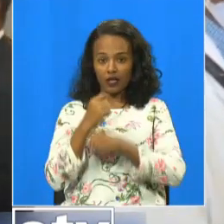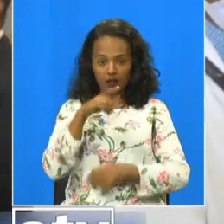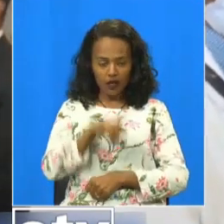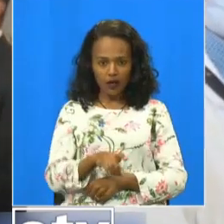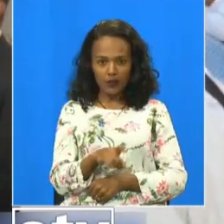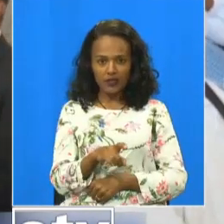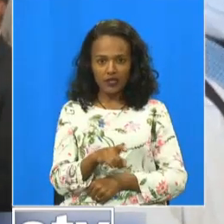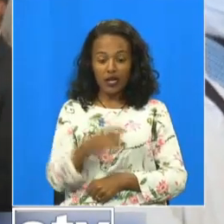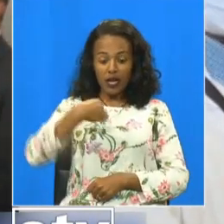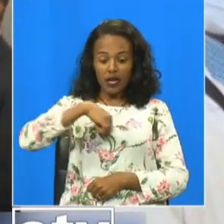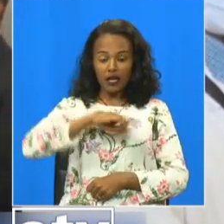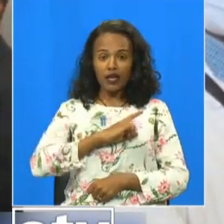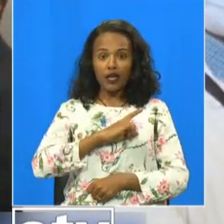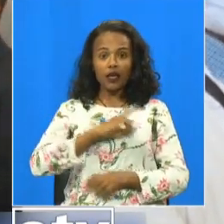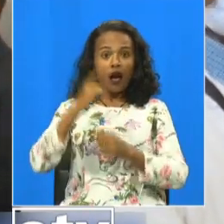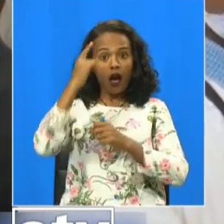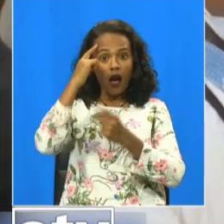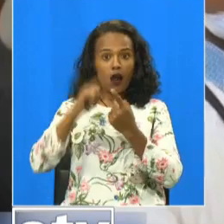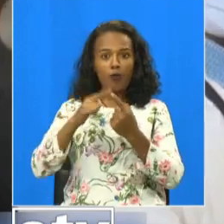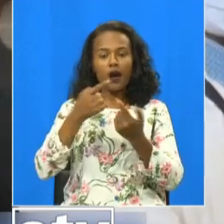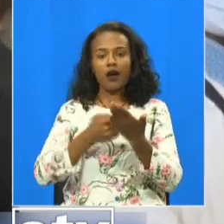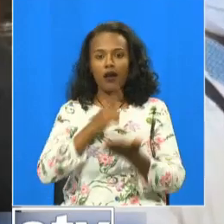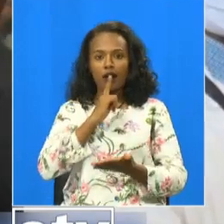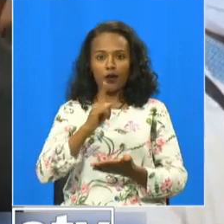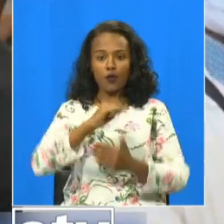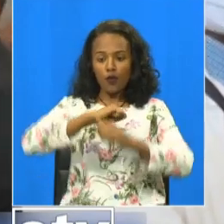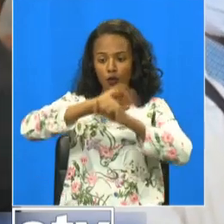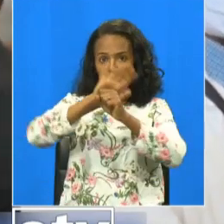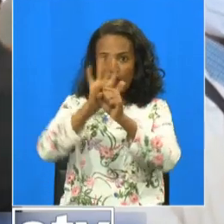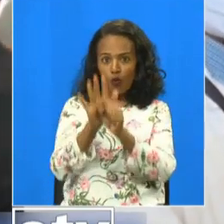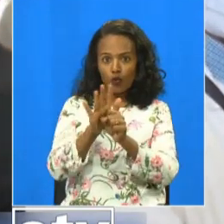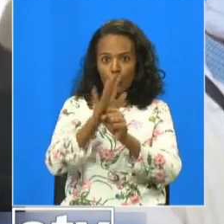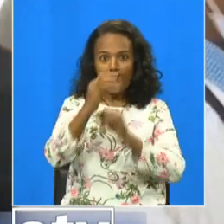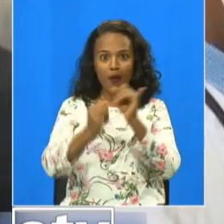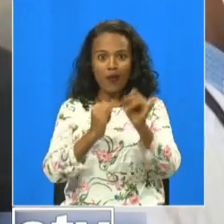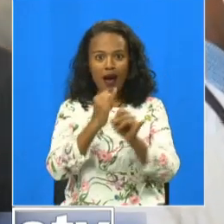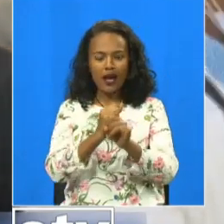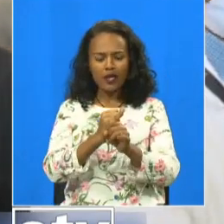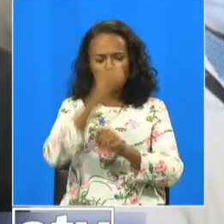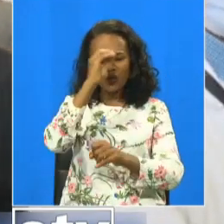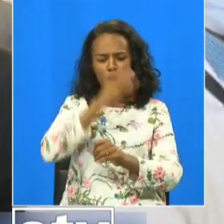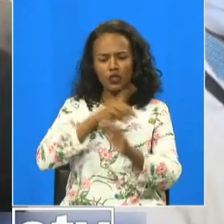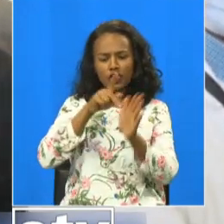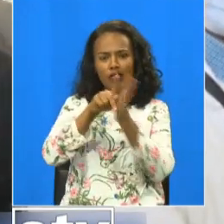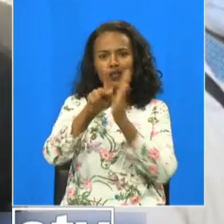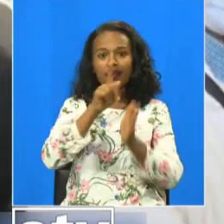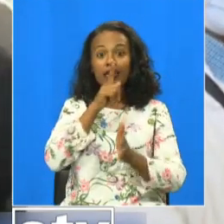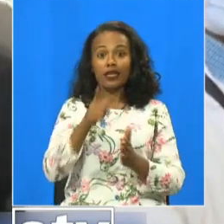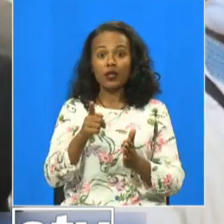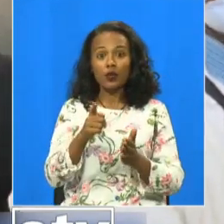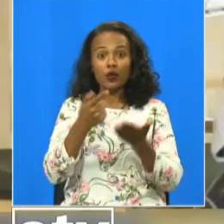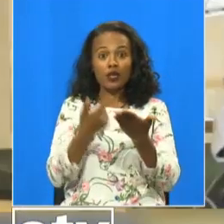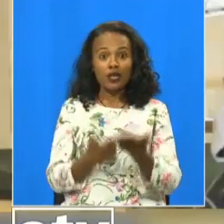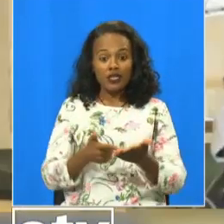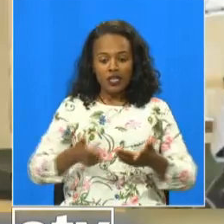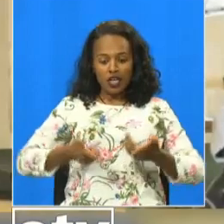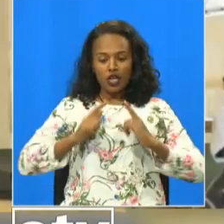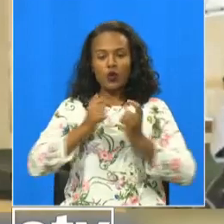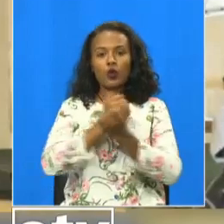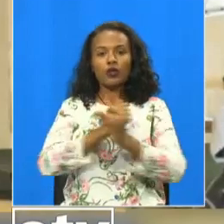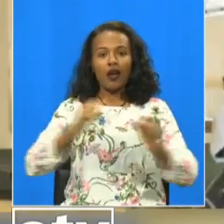ያለበት። የኛም ማላማ ይሄው ነው። ኮሮና ቫይረስ በአለም ዙሪያ ሰዎችን እየገደለ ነው። አሁንም እነዚህን ህይወት